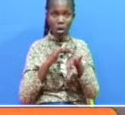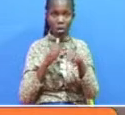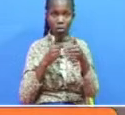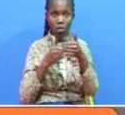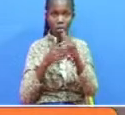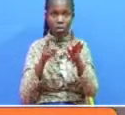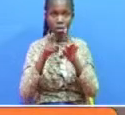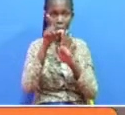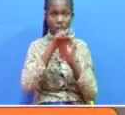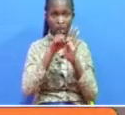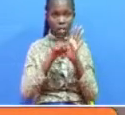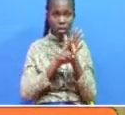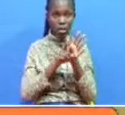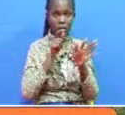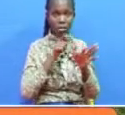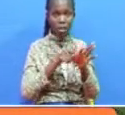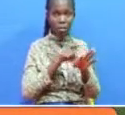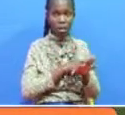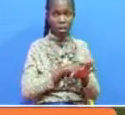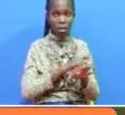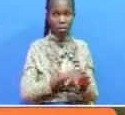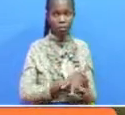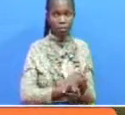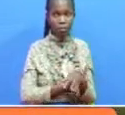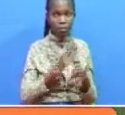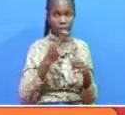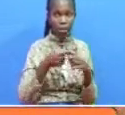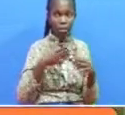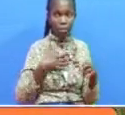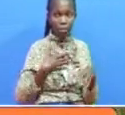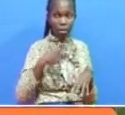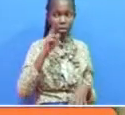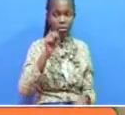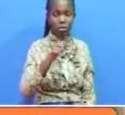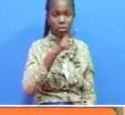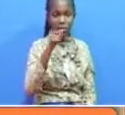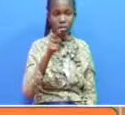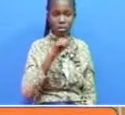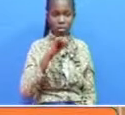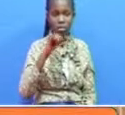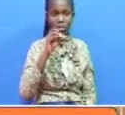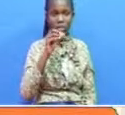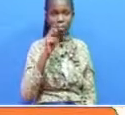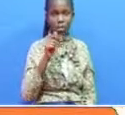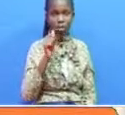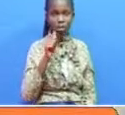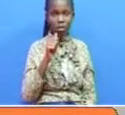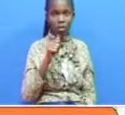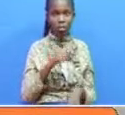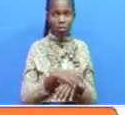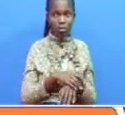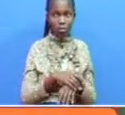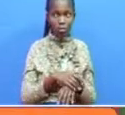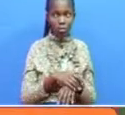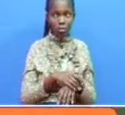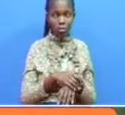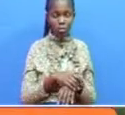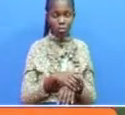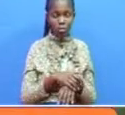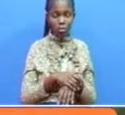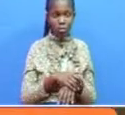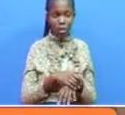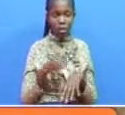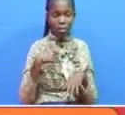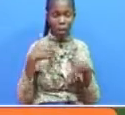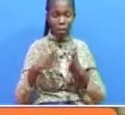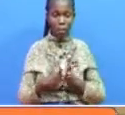na miyao kwa ibinda jasa. Kwa masi yetu aneta wa nzioka waita mwana ke muhini zia